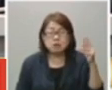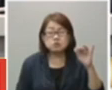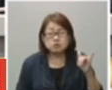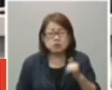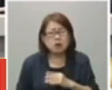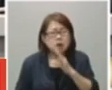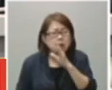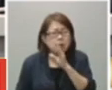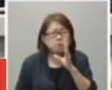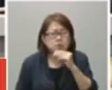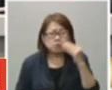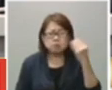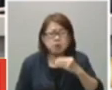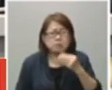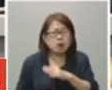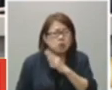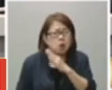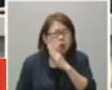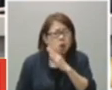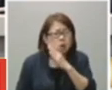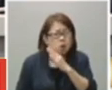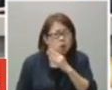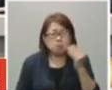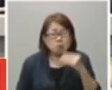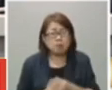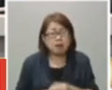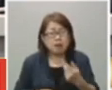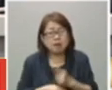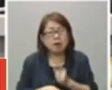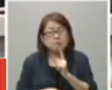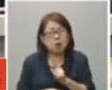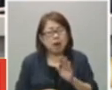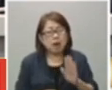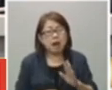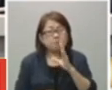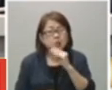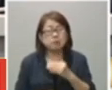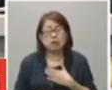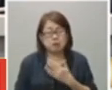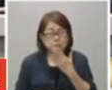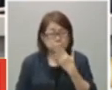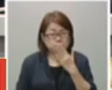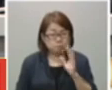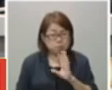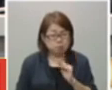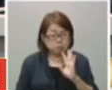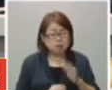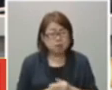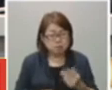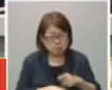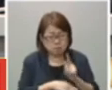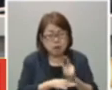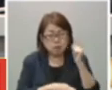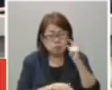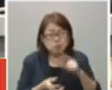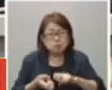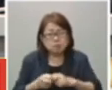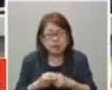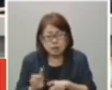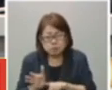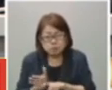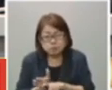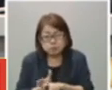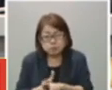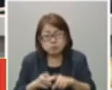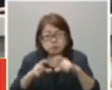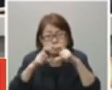านามที่ท่านประธานวินิจฉัยว่าไม่ให้ผมพูดนะครับก็ไม่พูดท่านประธานที่เคารพครับปัญหาการแพร่ระบาดของไวรัสโคโร